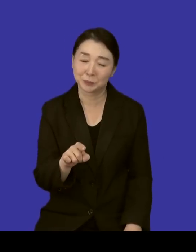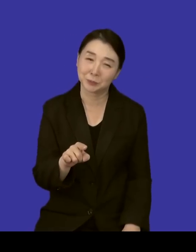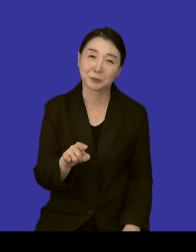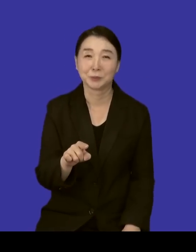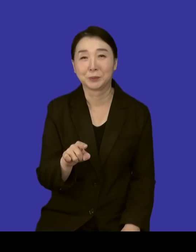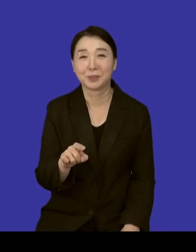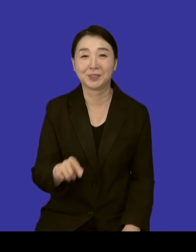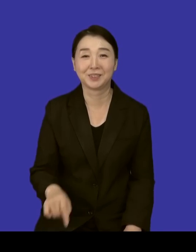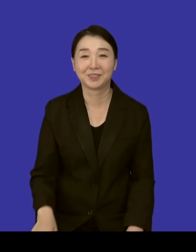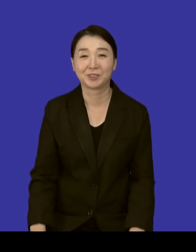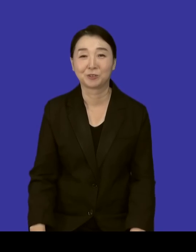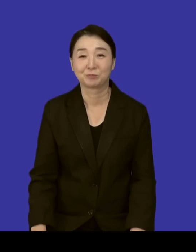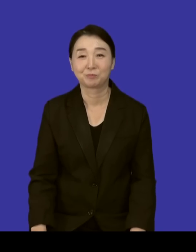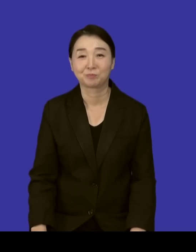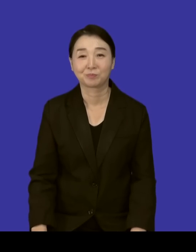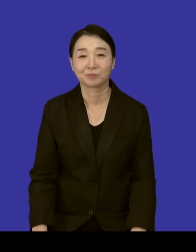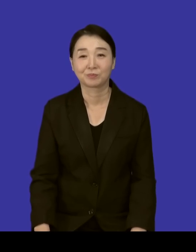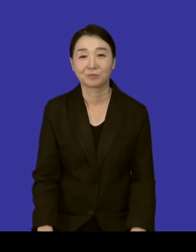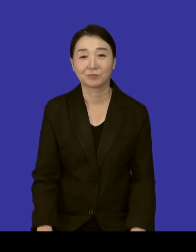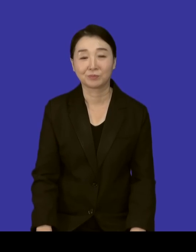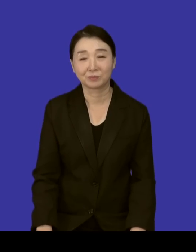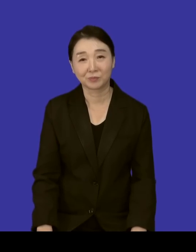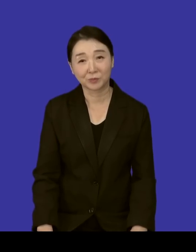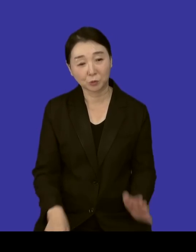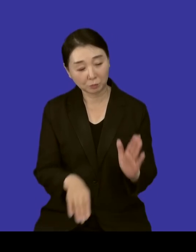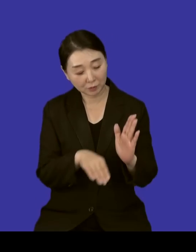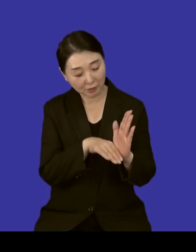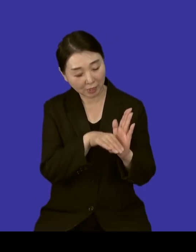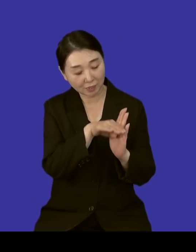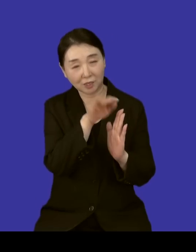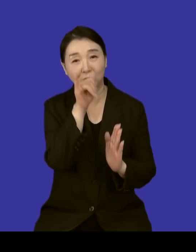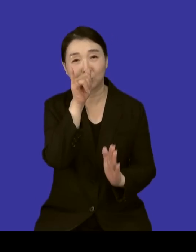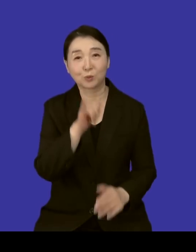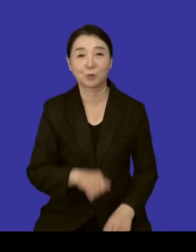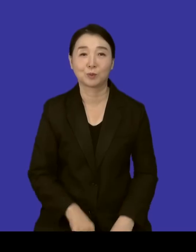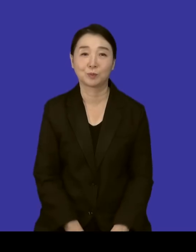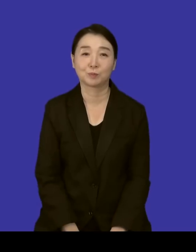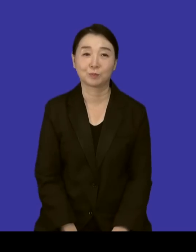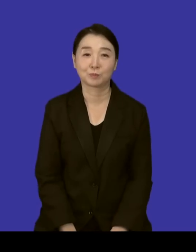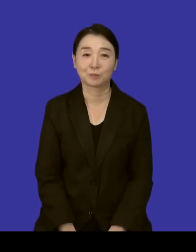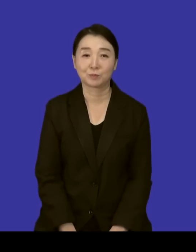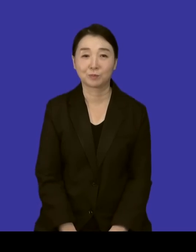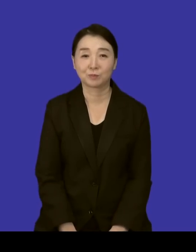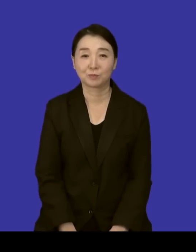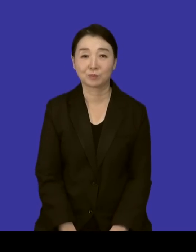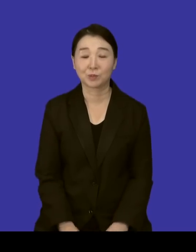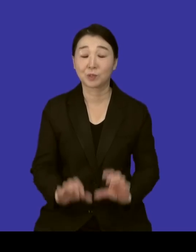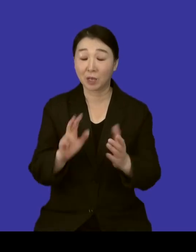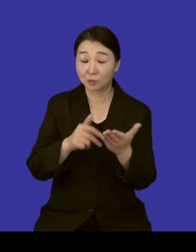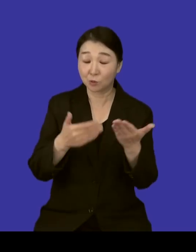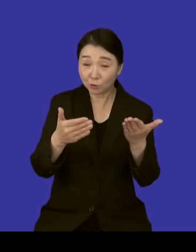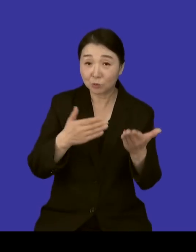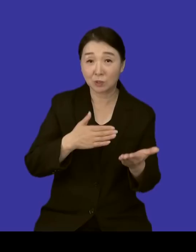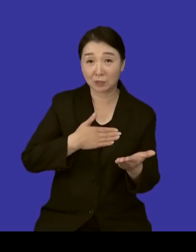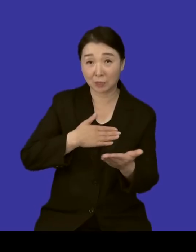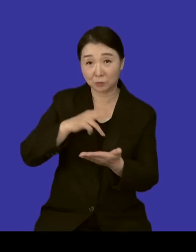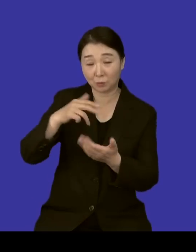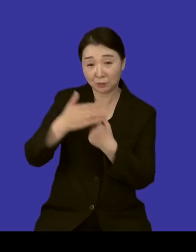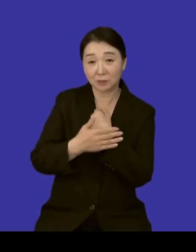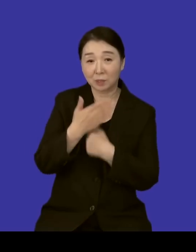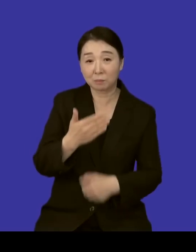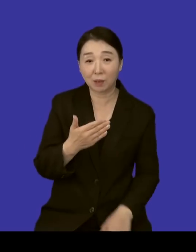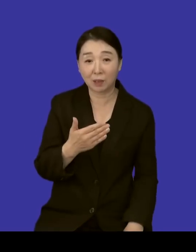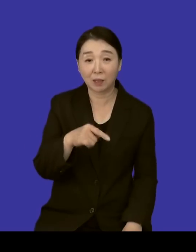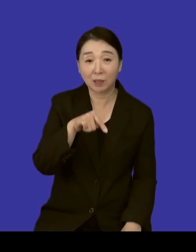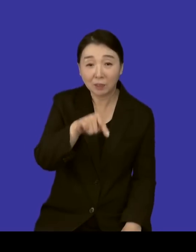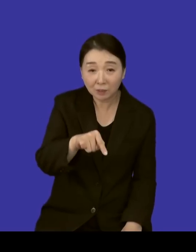좀 그래서 근데 단계별로 진짜 한다니까요. 그러니까. 그런데다가 이거 애들 야. 읽어주면서 예, 예, 본인도 예. 은혜 받아요. 저는 새싹 큐티 밑에